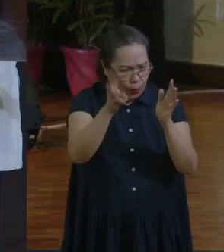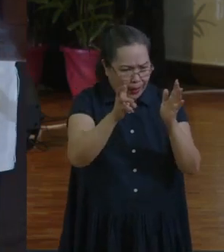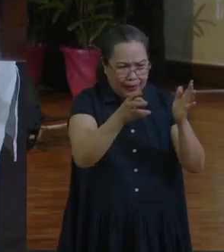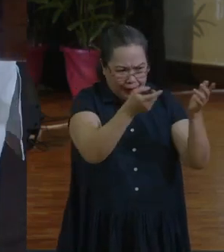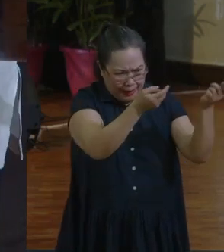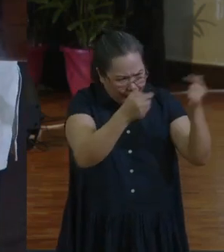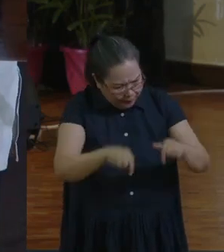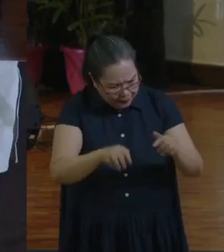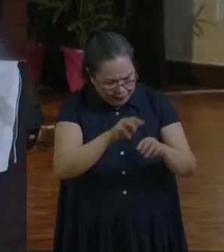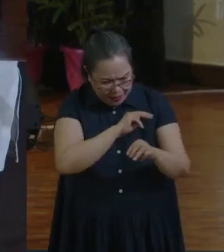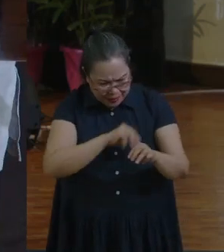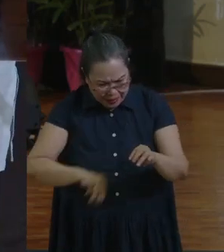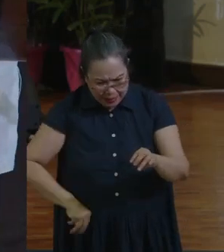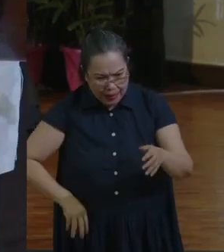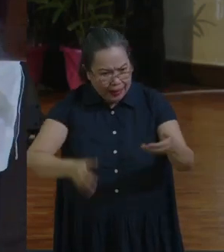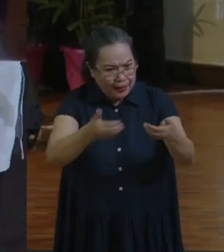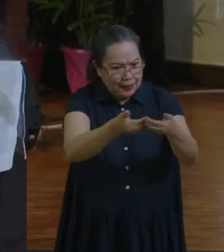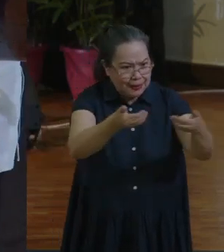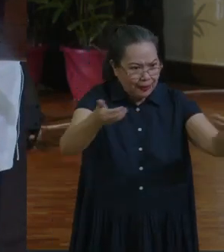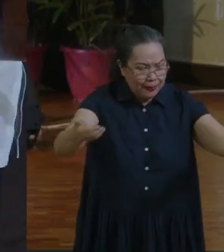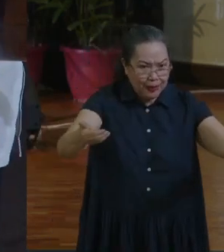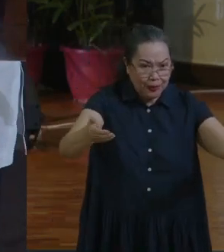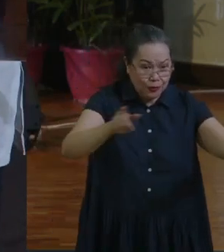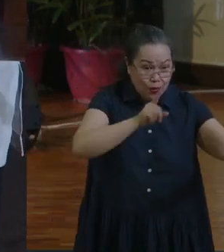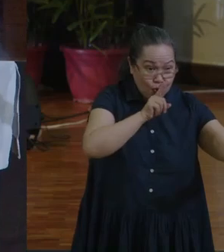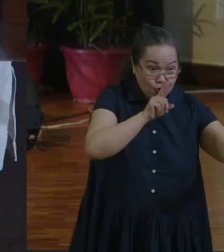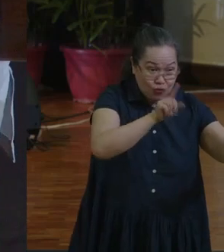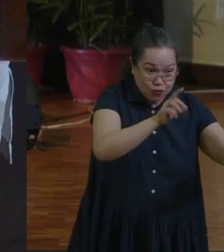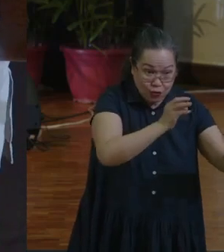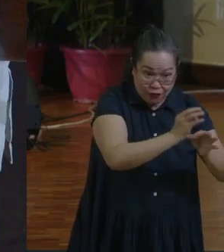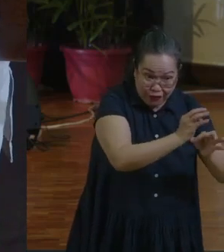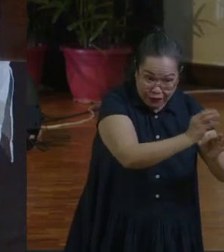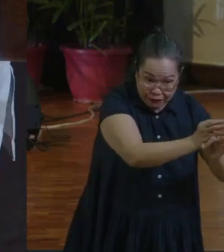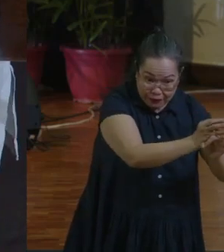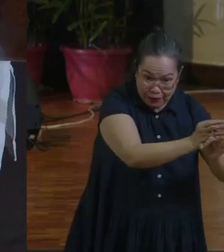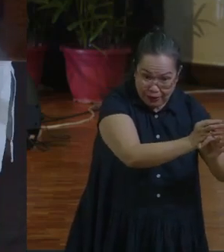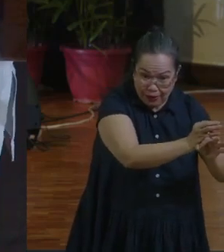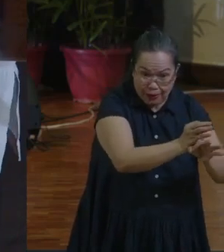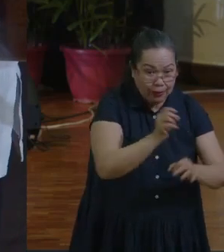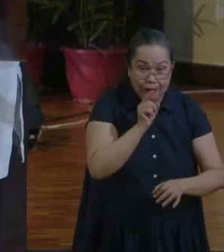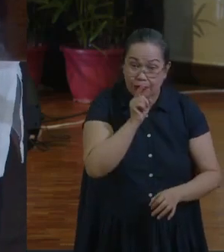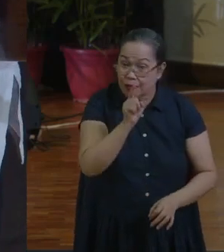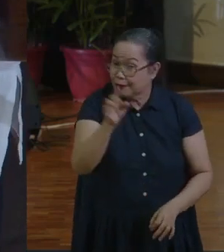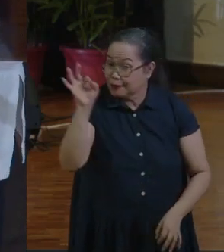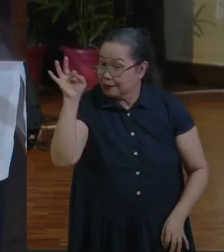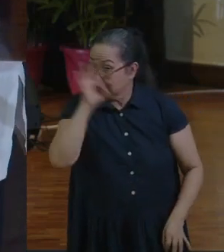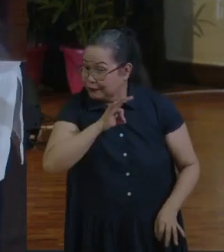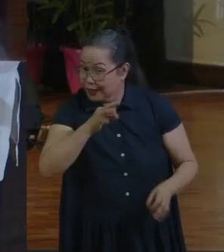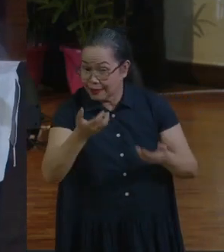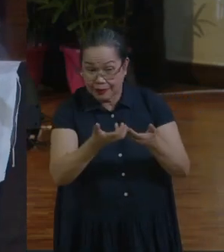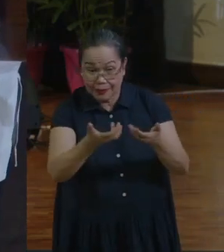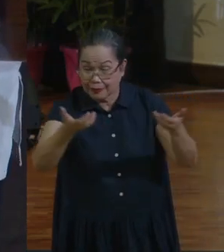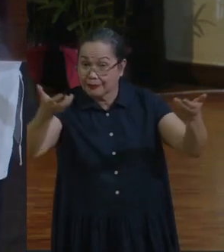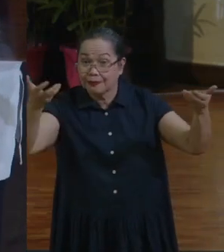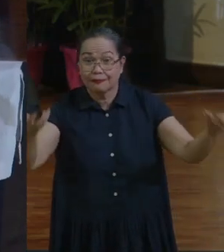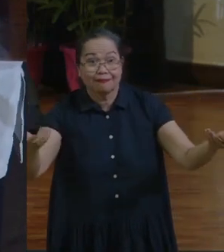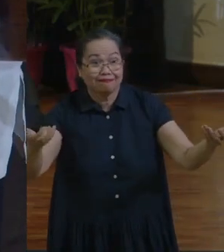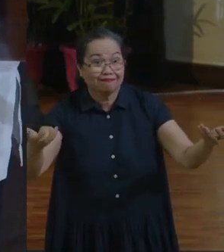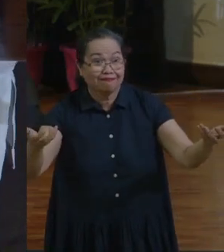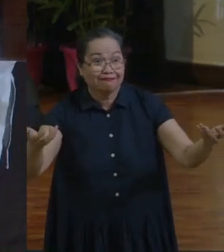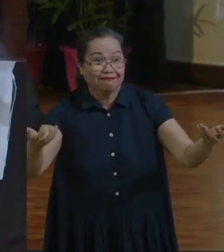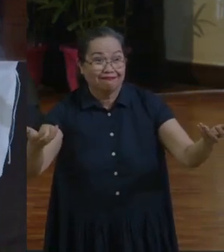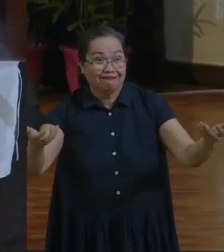at ihihiwalay niya yung mga tunay na nananampalataya sa Kanya. Ilalagay niya at isasantabi niya.